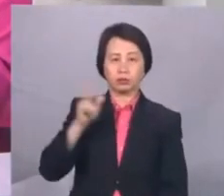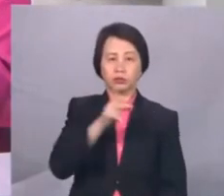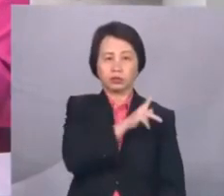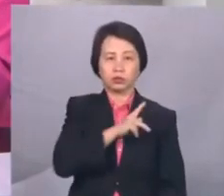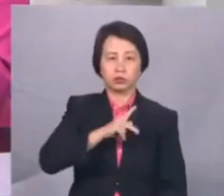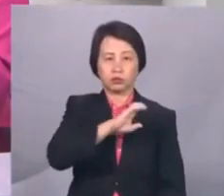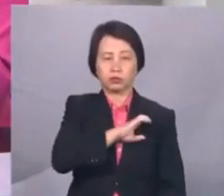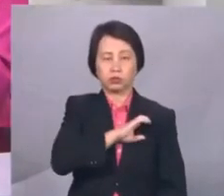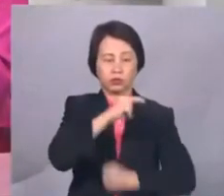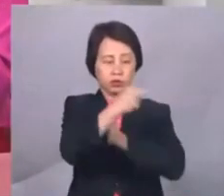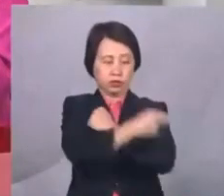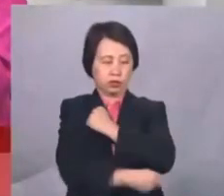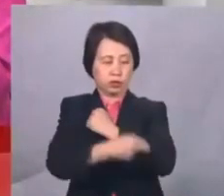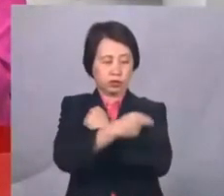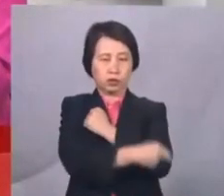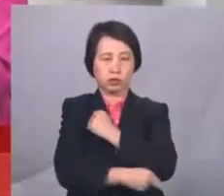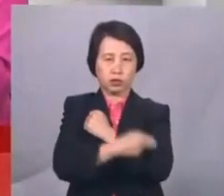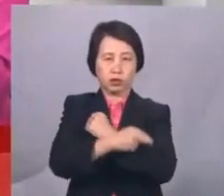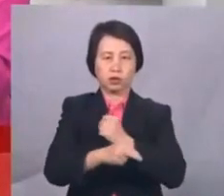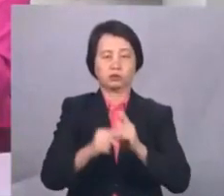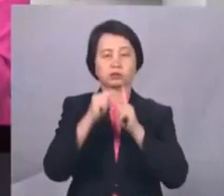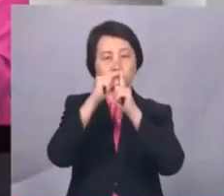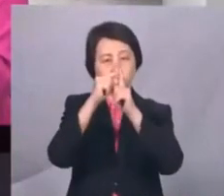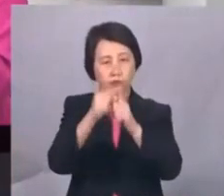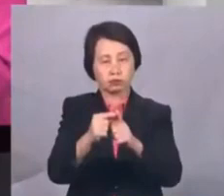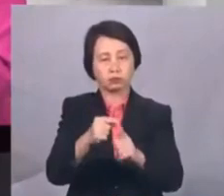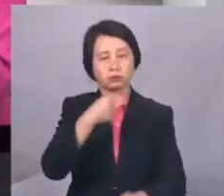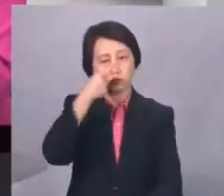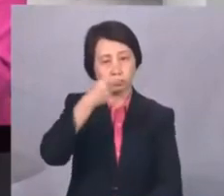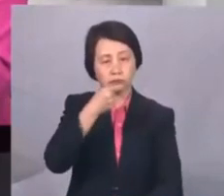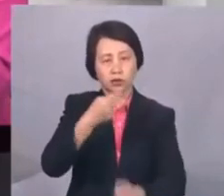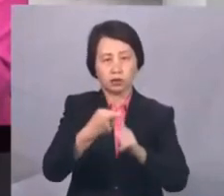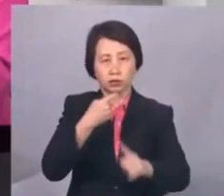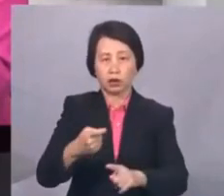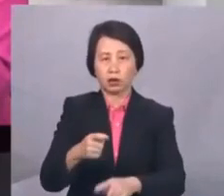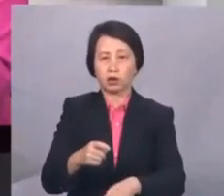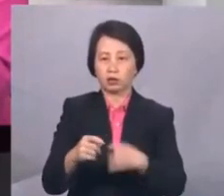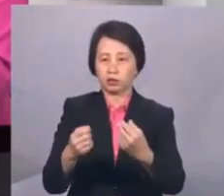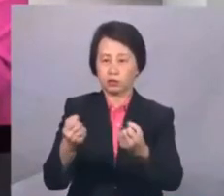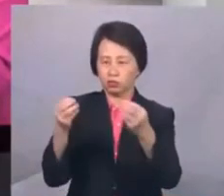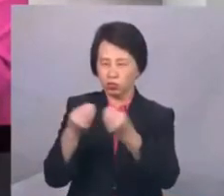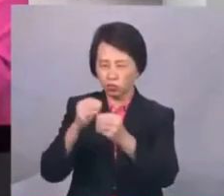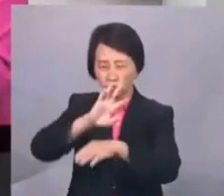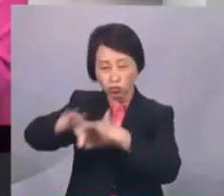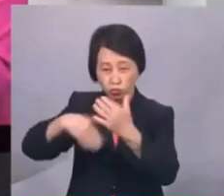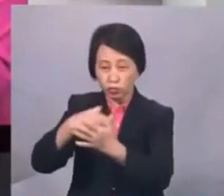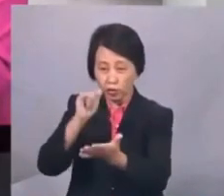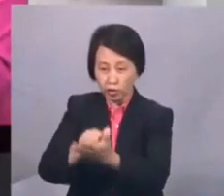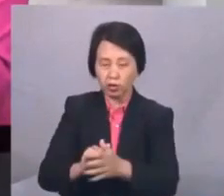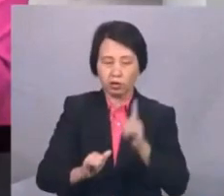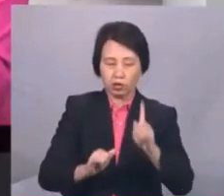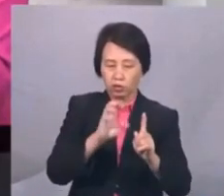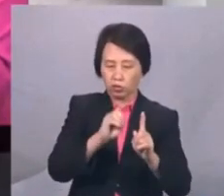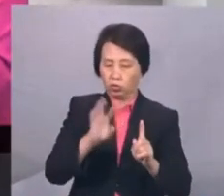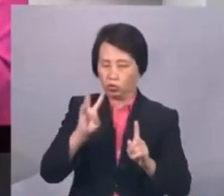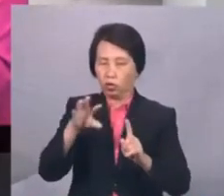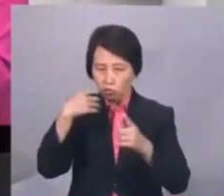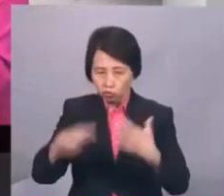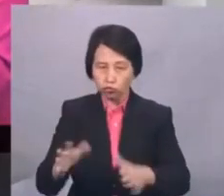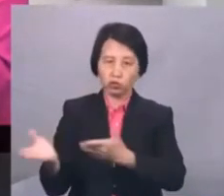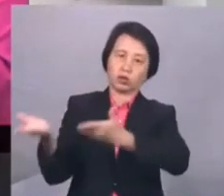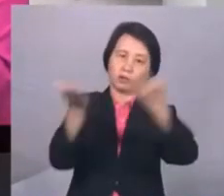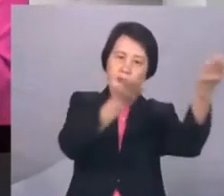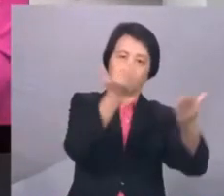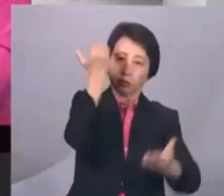polis Negeri Datu Ayub hanya Maiden Piece dalam satu kenyataan berkata daripada jumlah itu 117 telah didakwa di